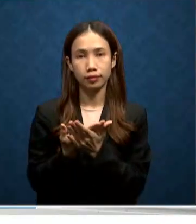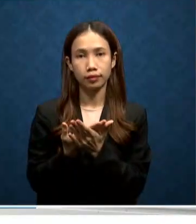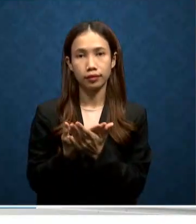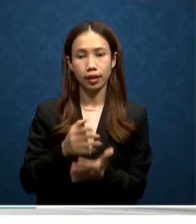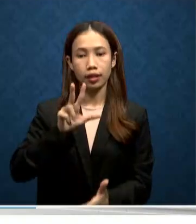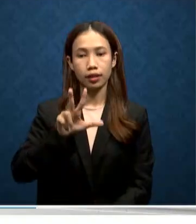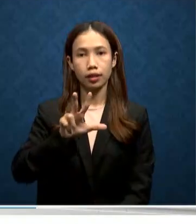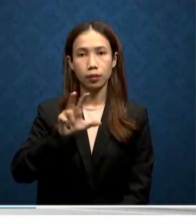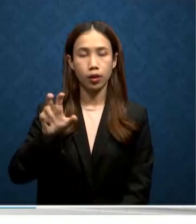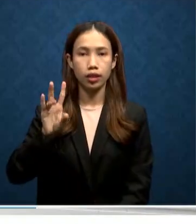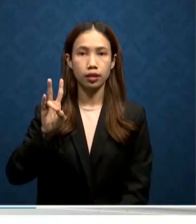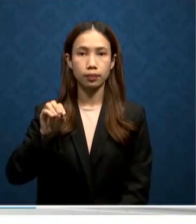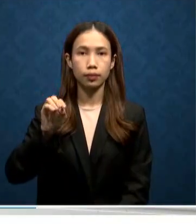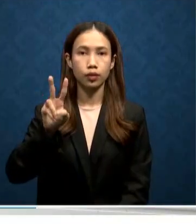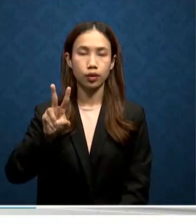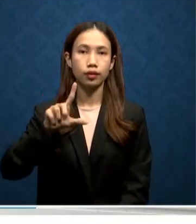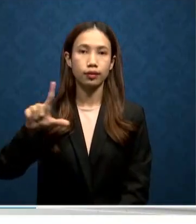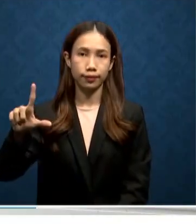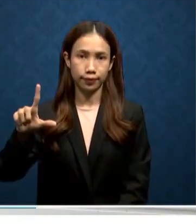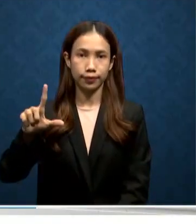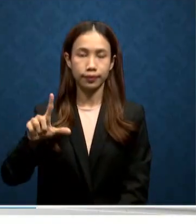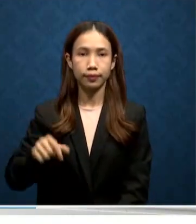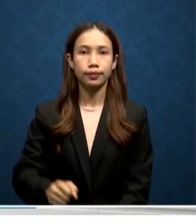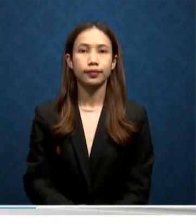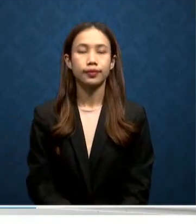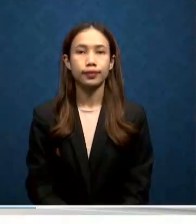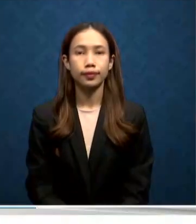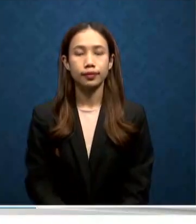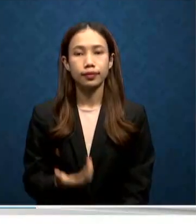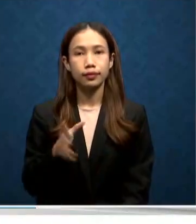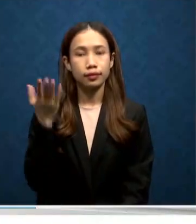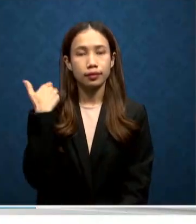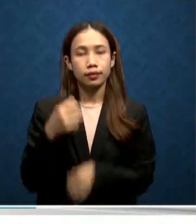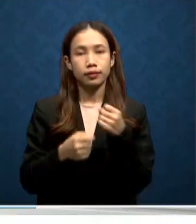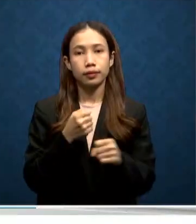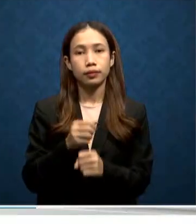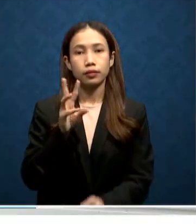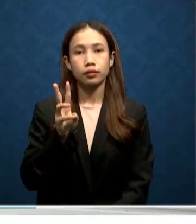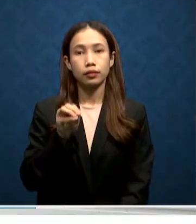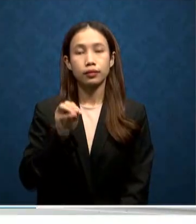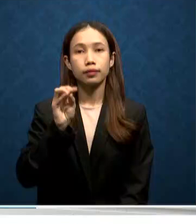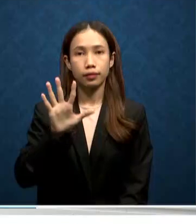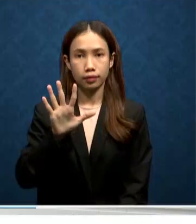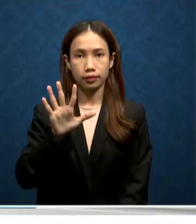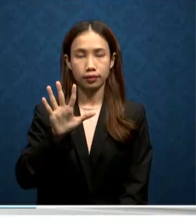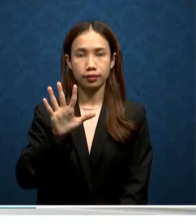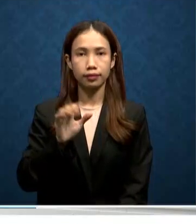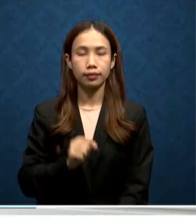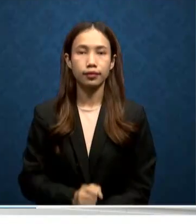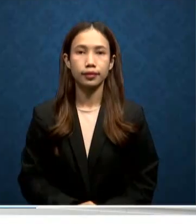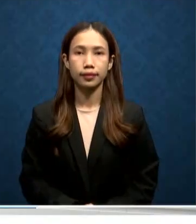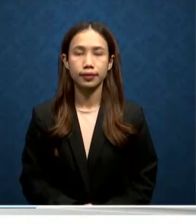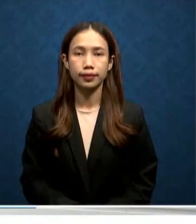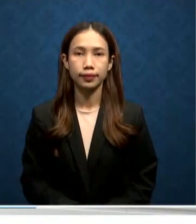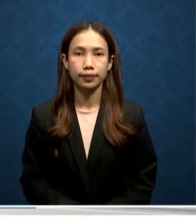372ล้านบาทอันนี้ก็เป็นส่วนนึงนะครับแล้วในช่วงของปี 2565เนี่ยเป็นปี